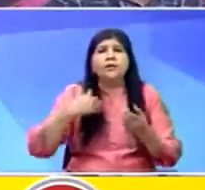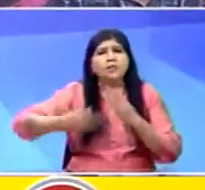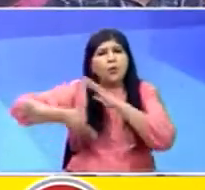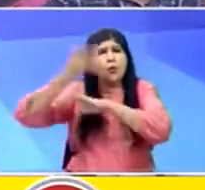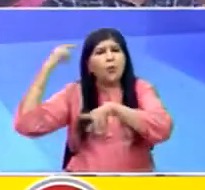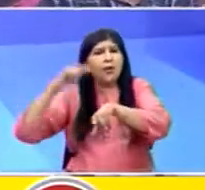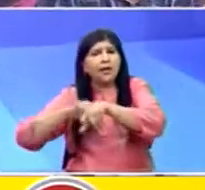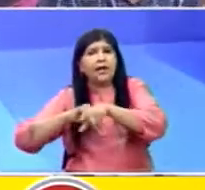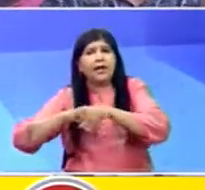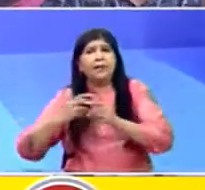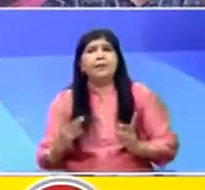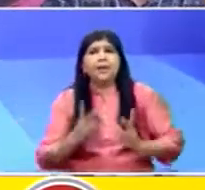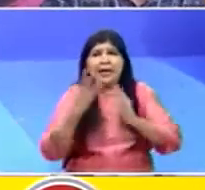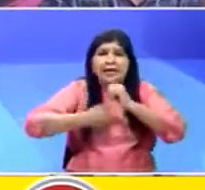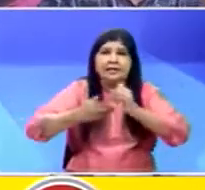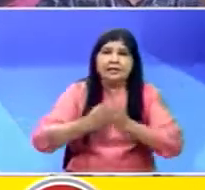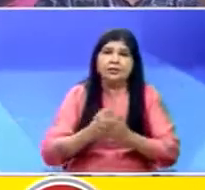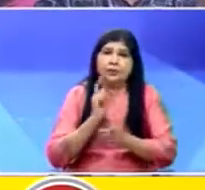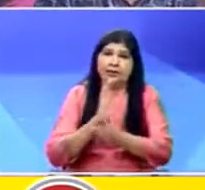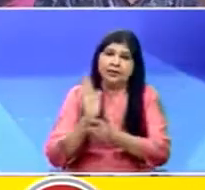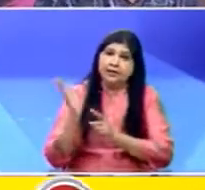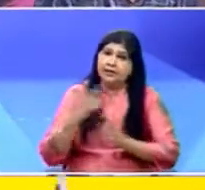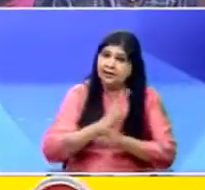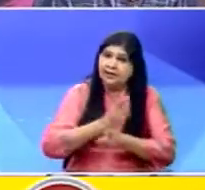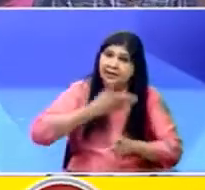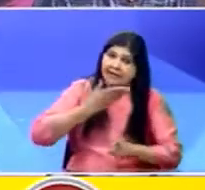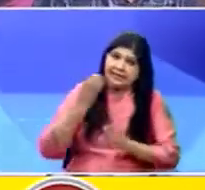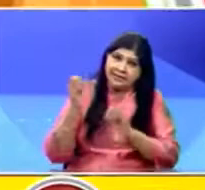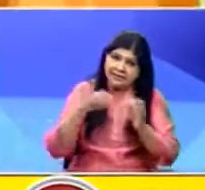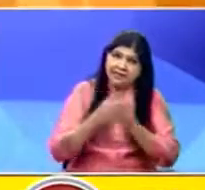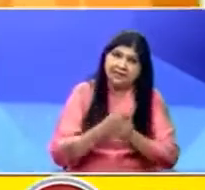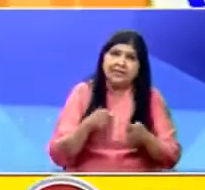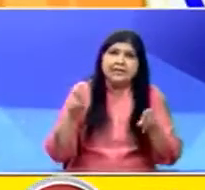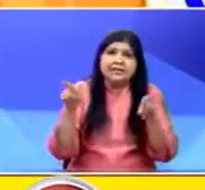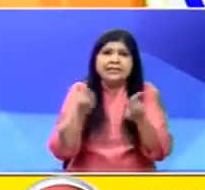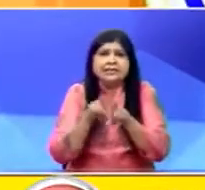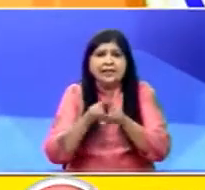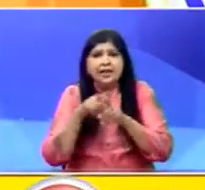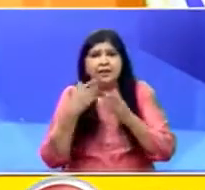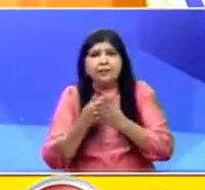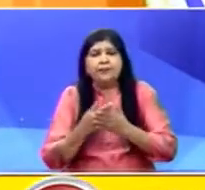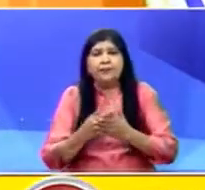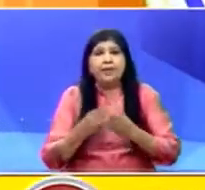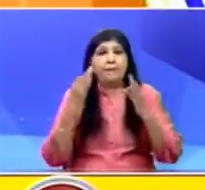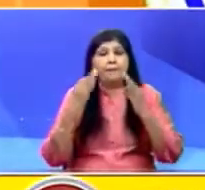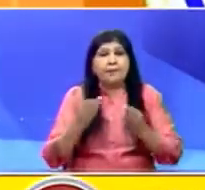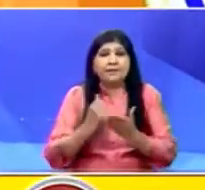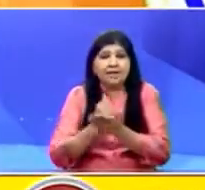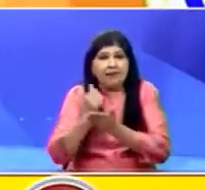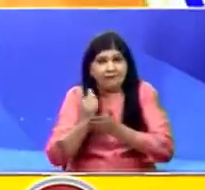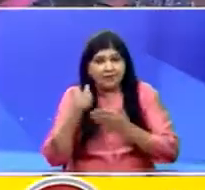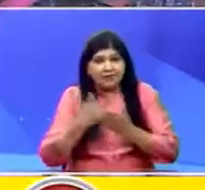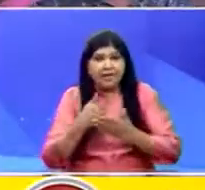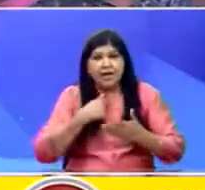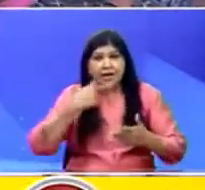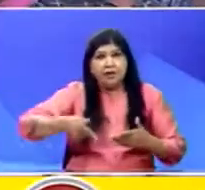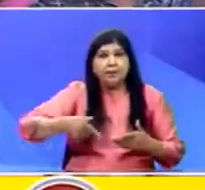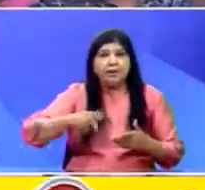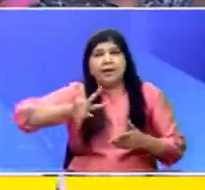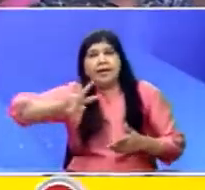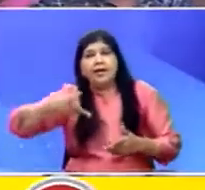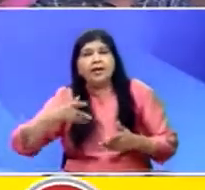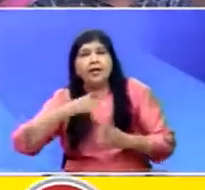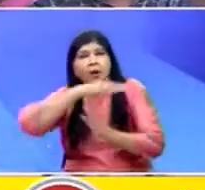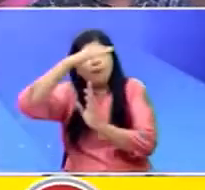प्रेरणा बन रहा है। साथियों, इसी तरह के कई सराहनीय प्रयास हमारे एक और